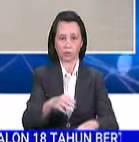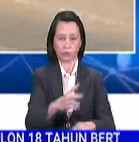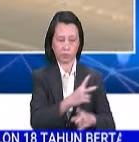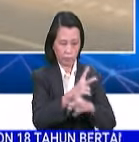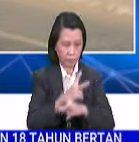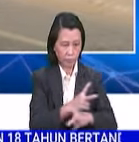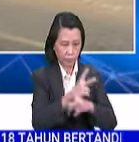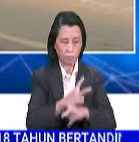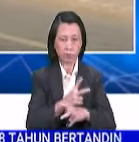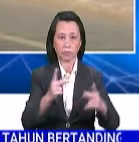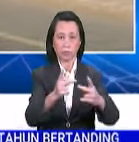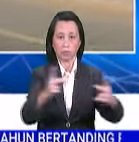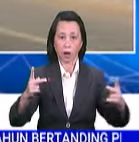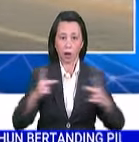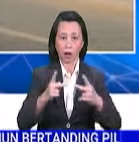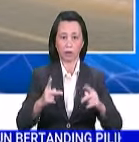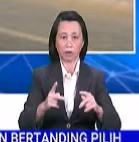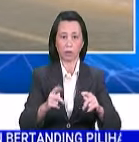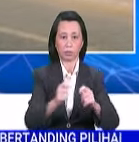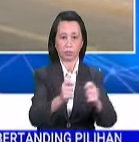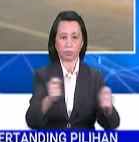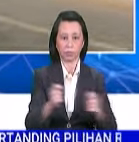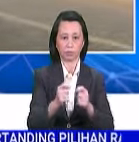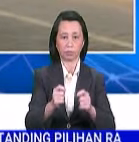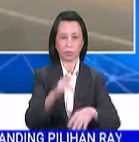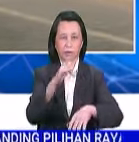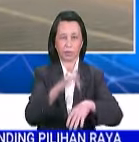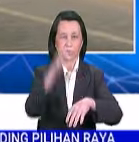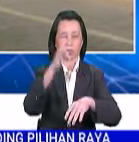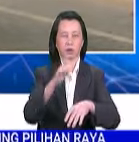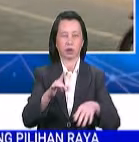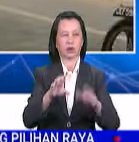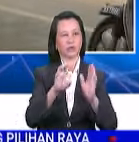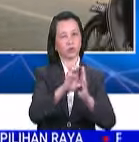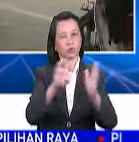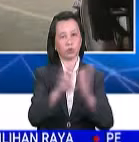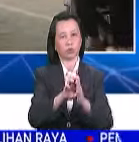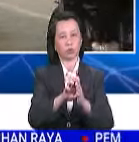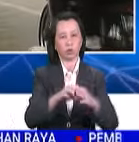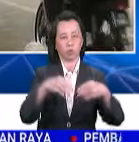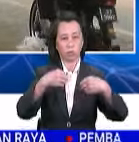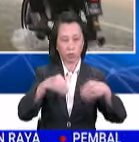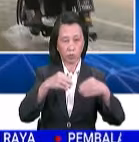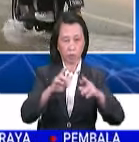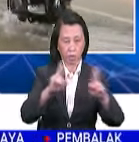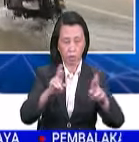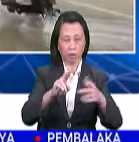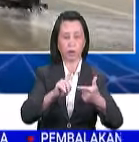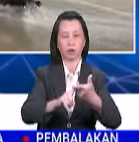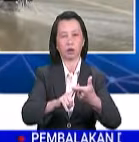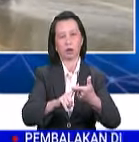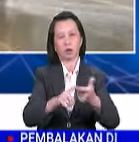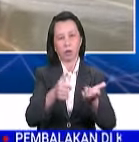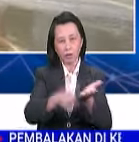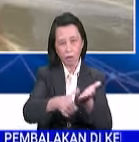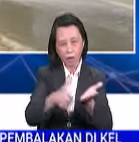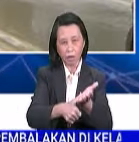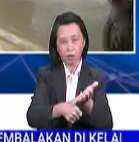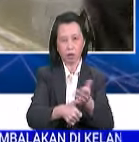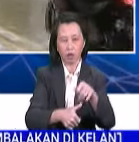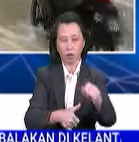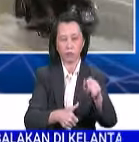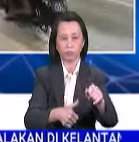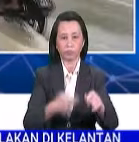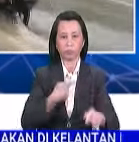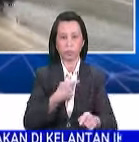di kawasan-kawasan, di tempat-tempat yang sensitif. Sebagai contoh, di supermarket, pasar raya, yang mana